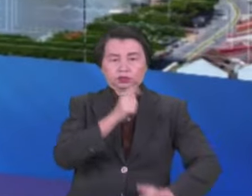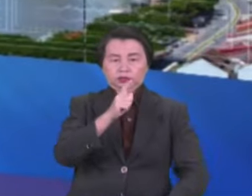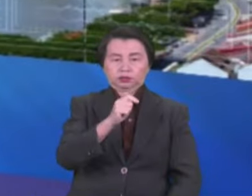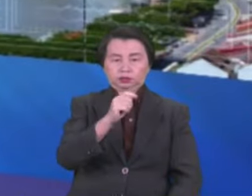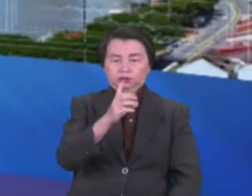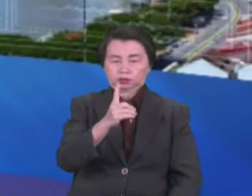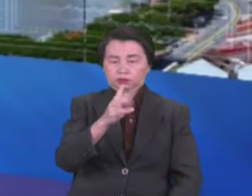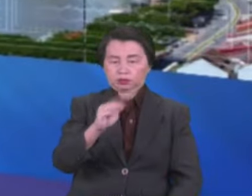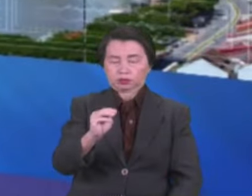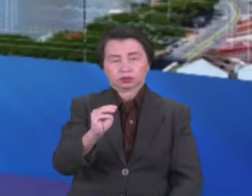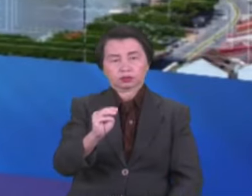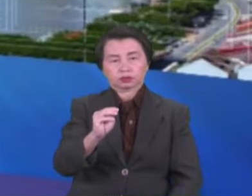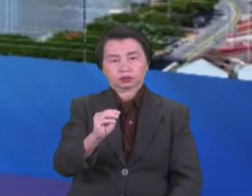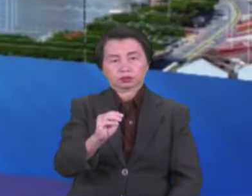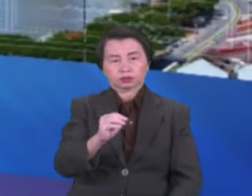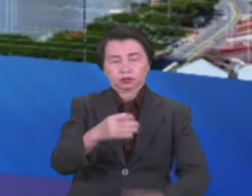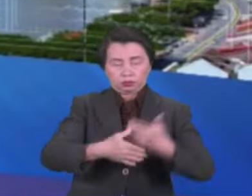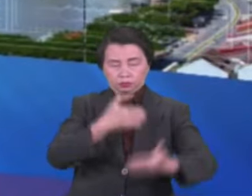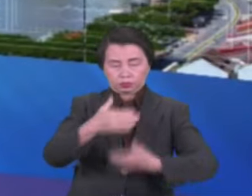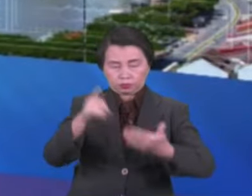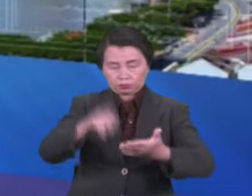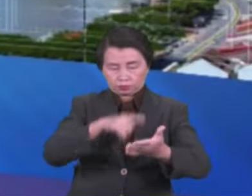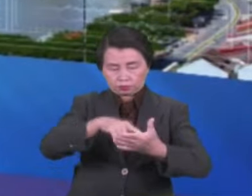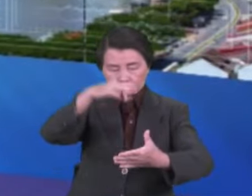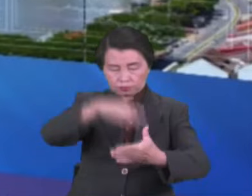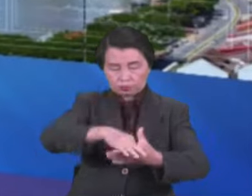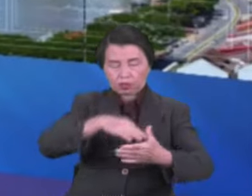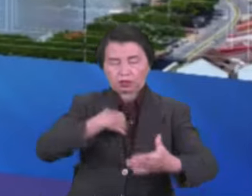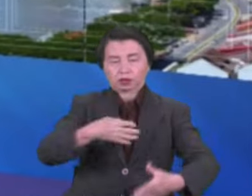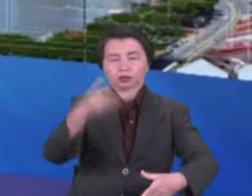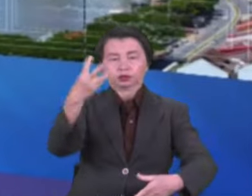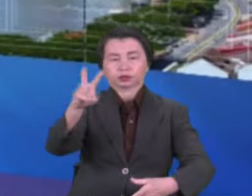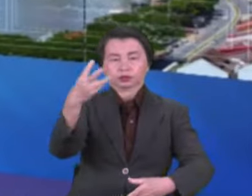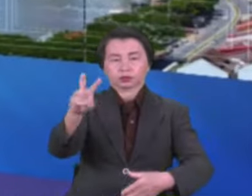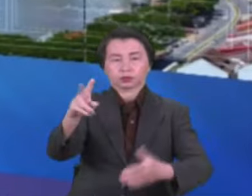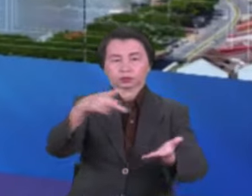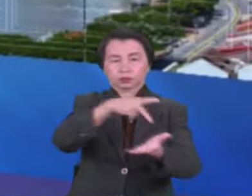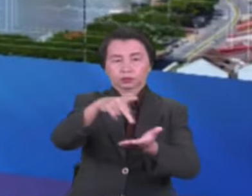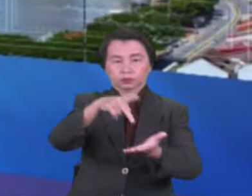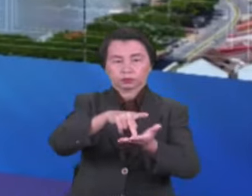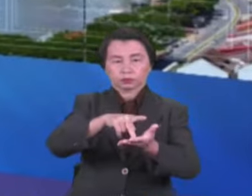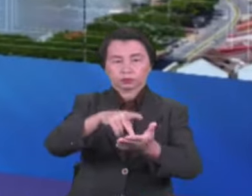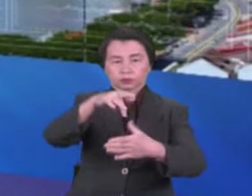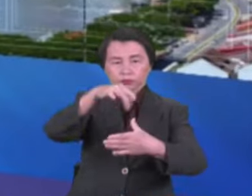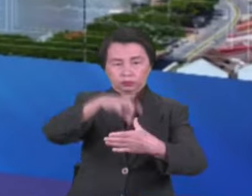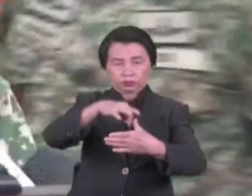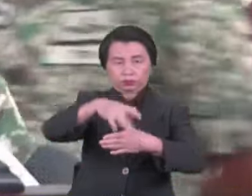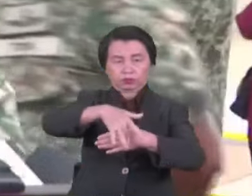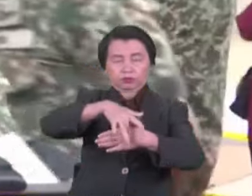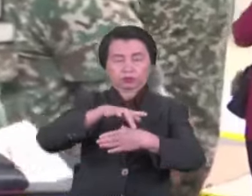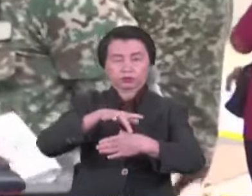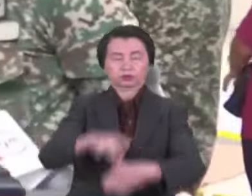General Datuk Marzuki Mohamad, proses pengundian berlangsung di 16 pusat pengundian awal.